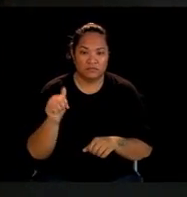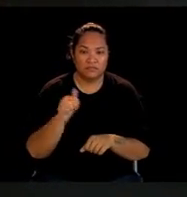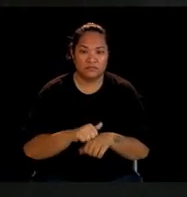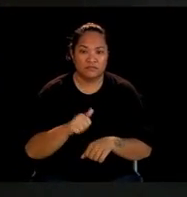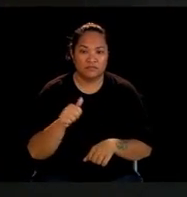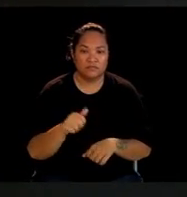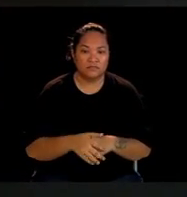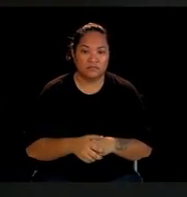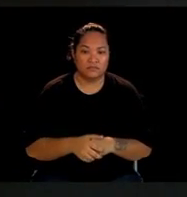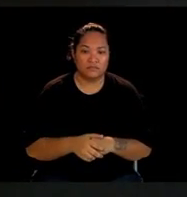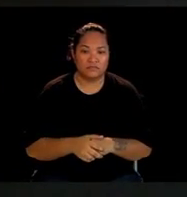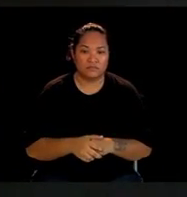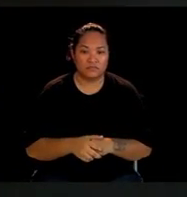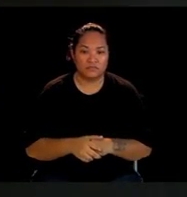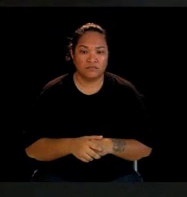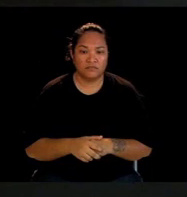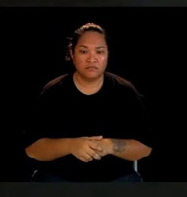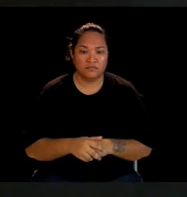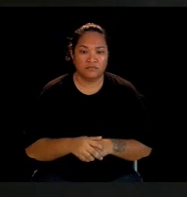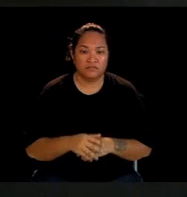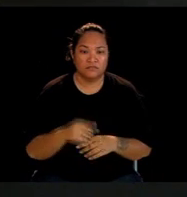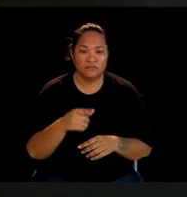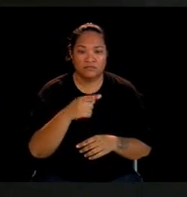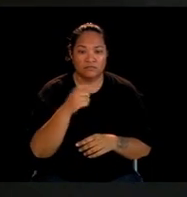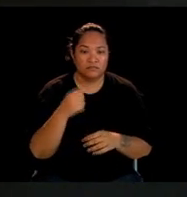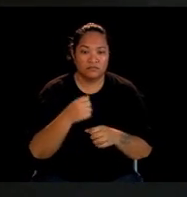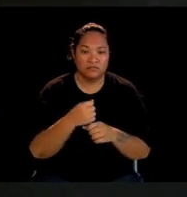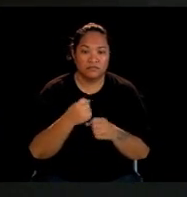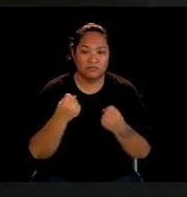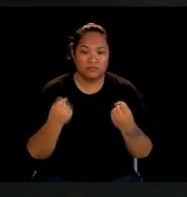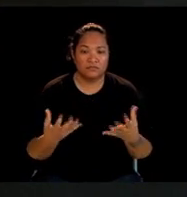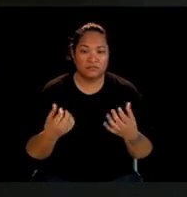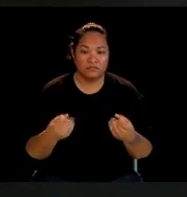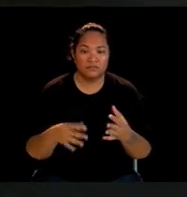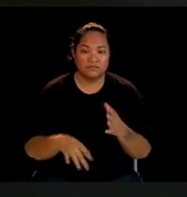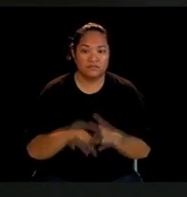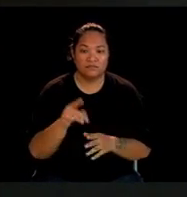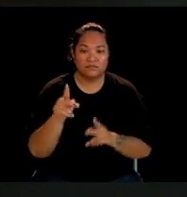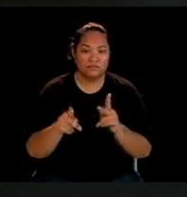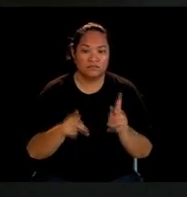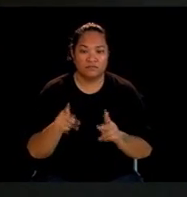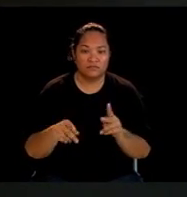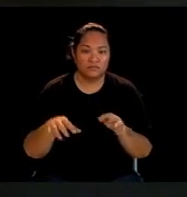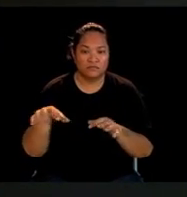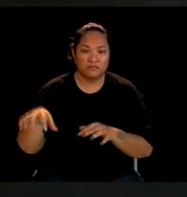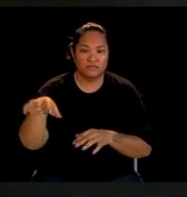sa gwaha megay man masoda, gi ifansagadan taw-taw tano siha.